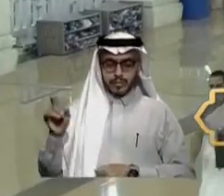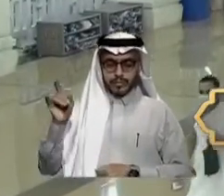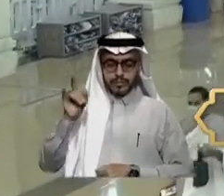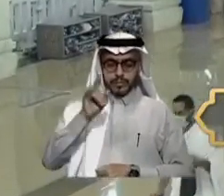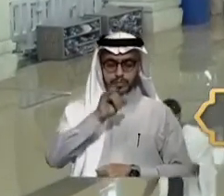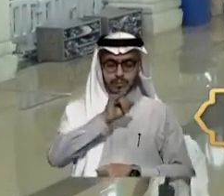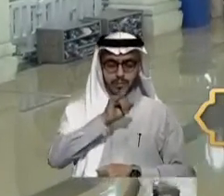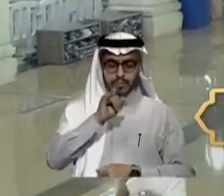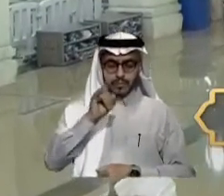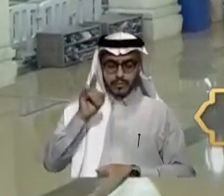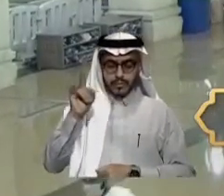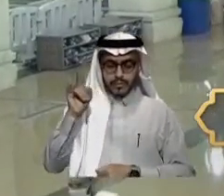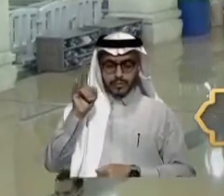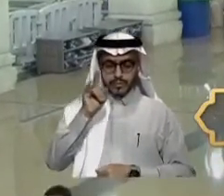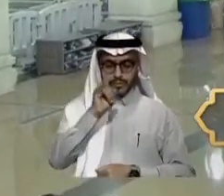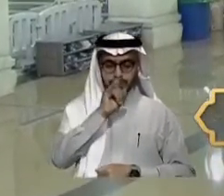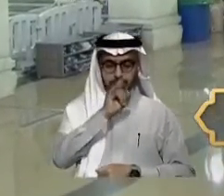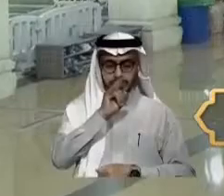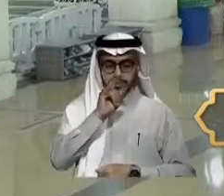لا